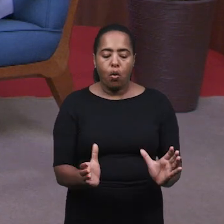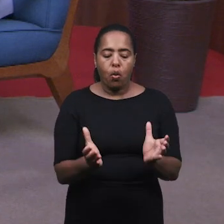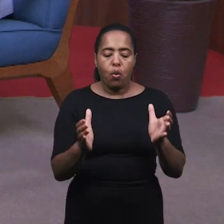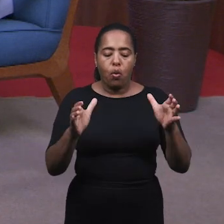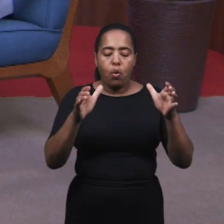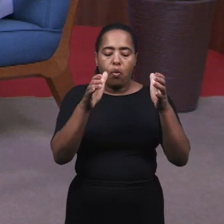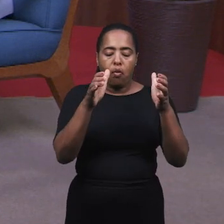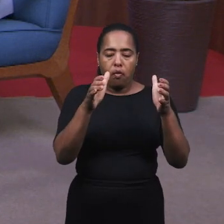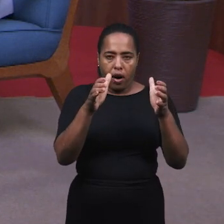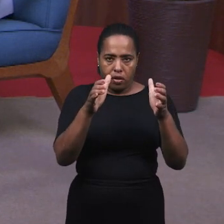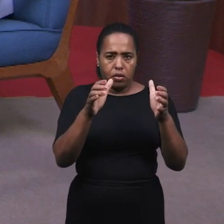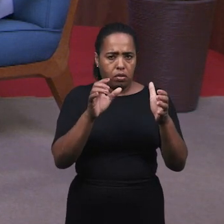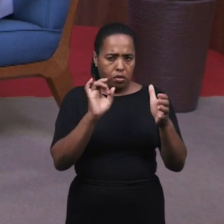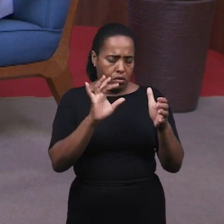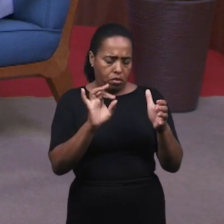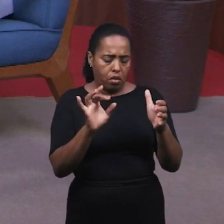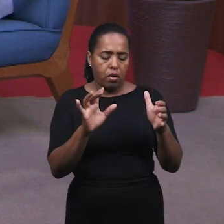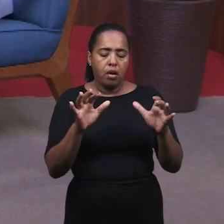juste le vase,